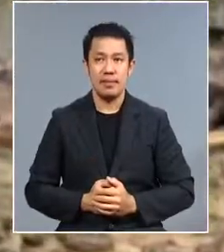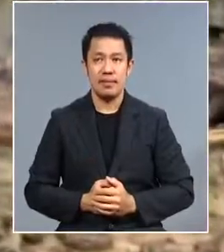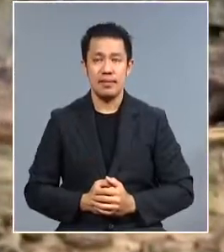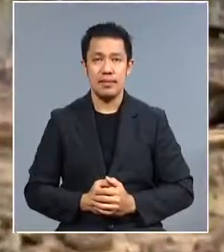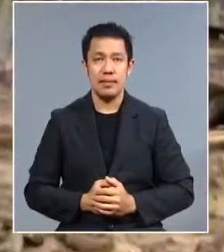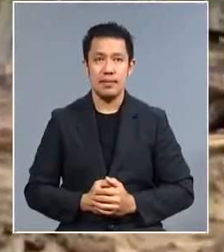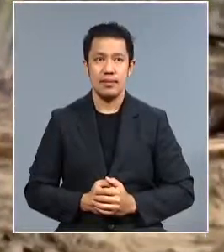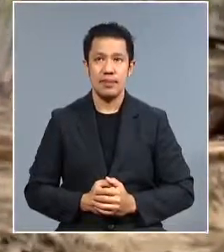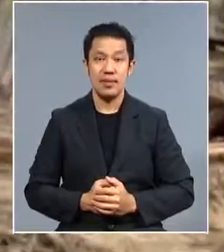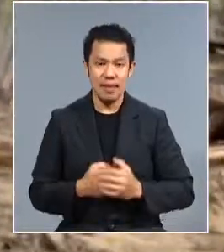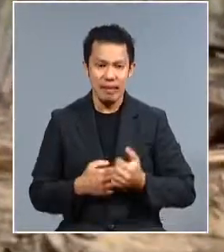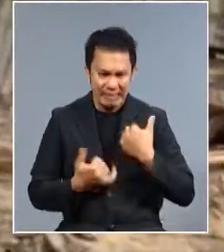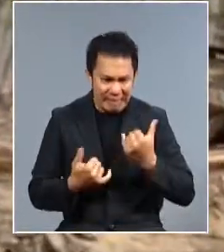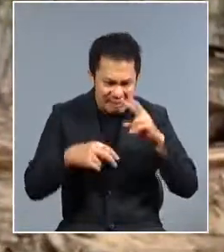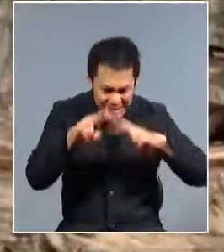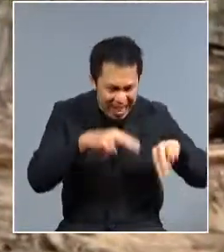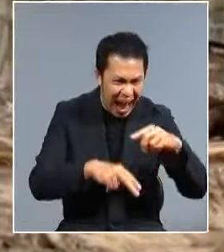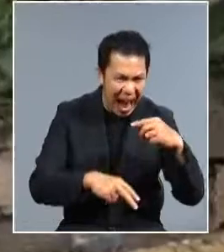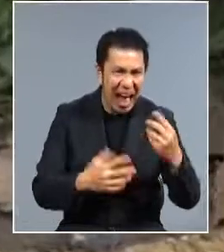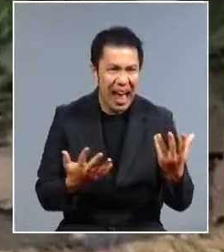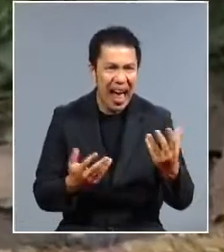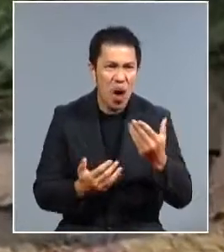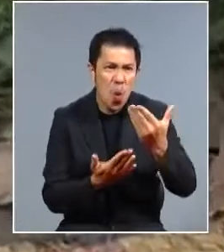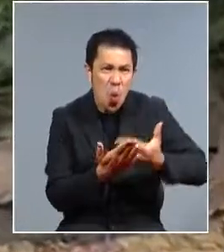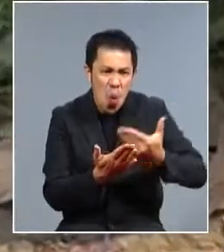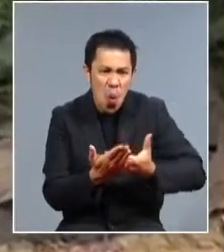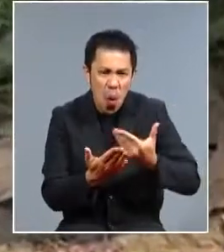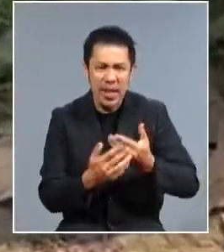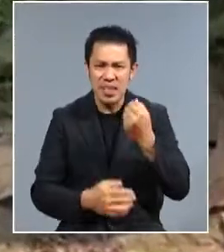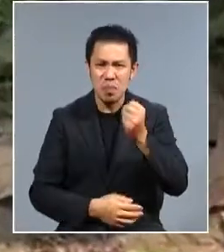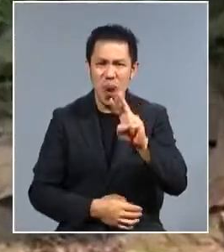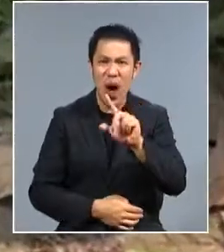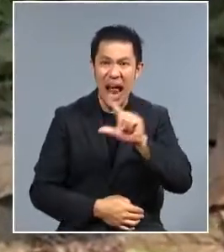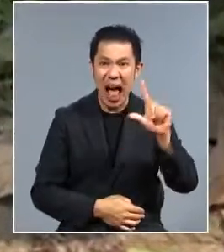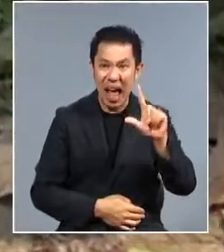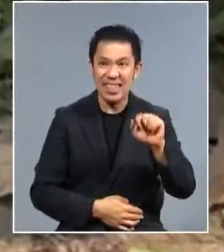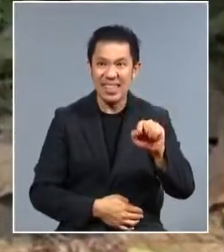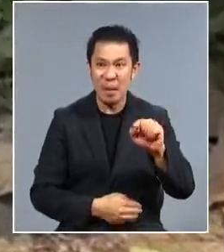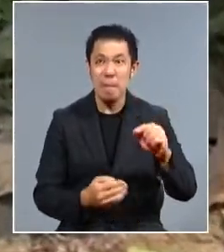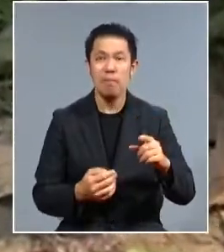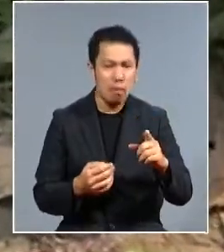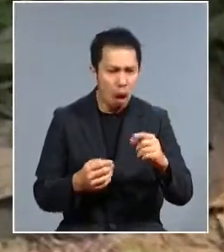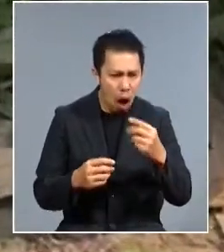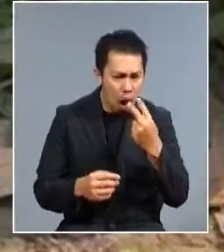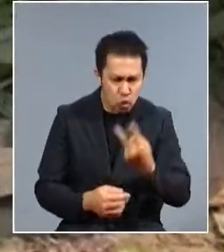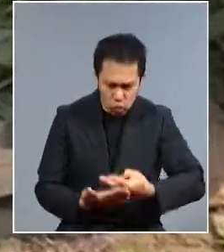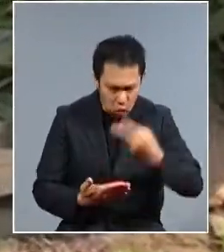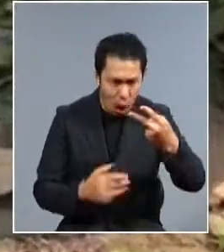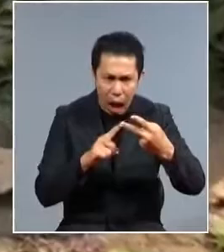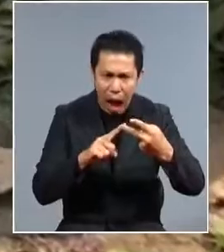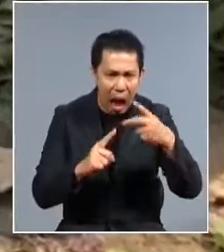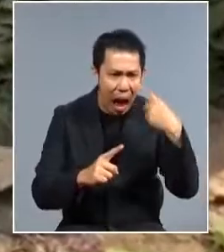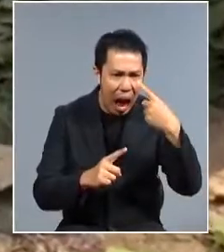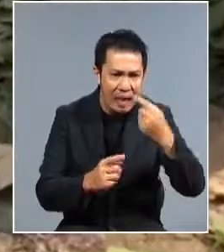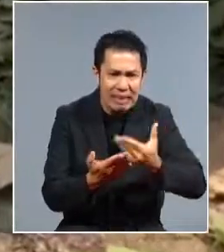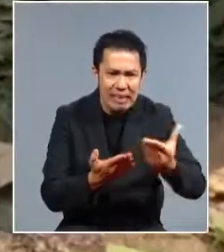อย่างตามหากันอยู่นะคะว่าตอนนี้หวย 12ล้านรางวัลที่ 1เนี่ย 2ใบนั้นอยู่ที่ใครอ่ะคุณ